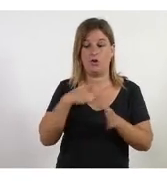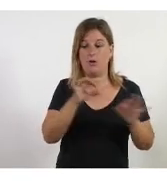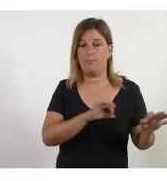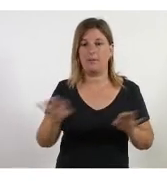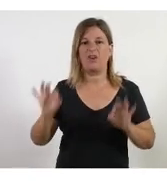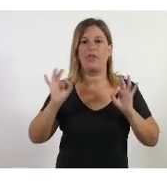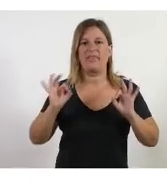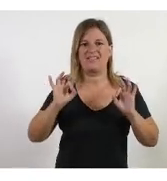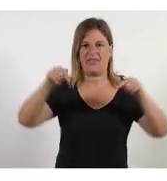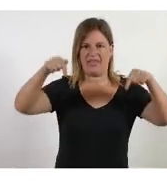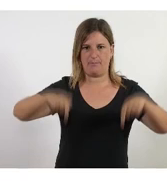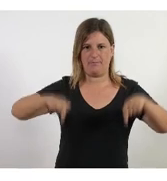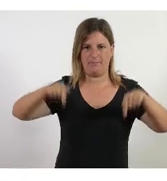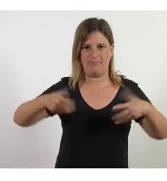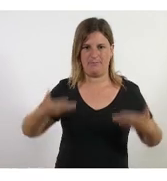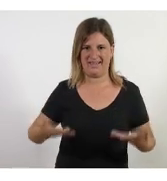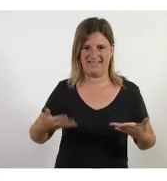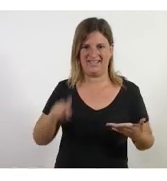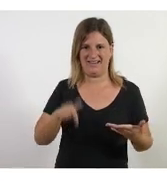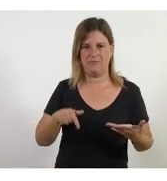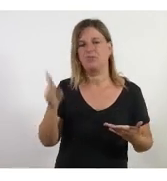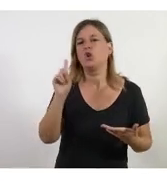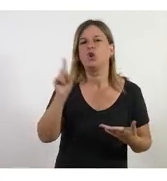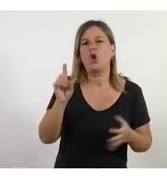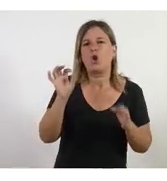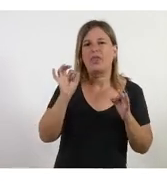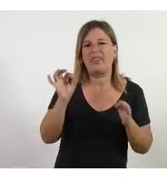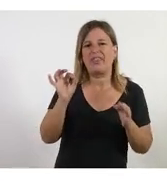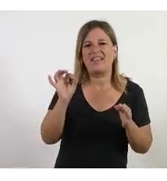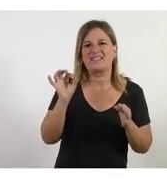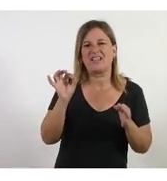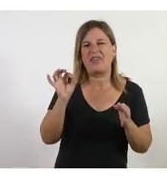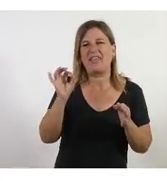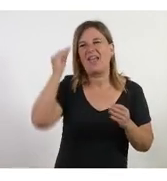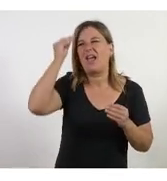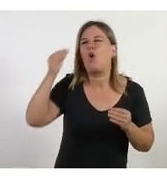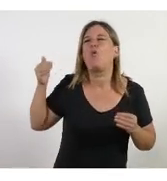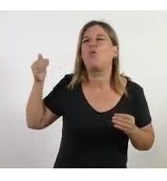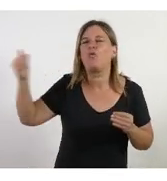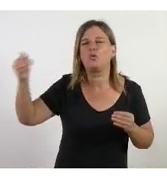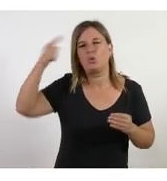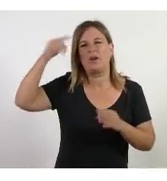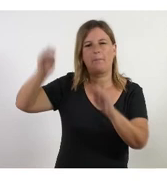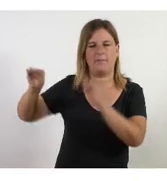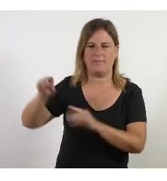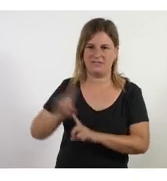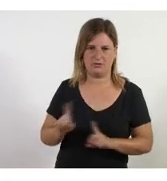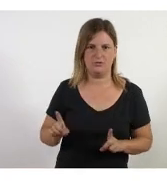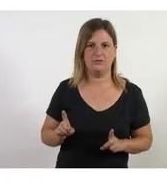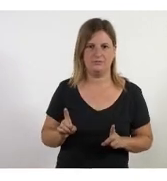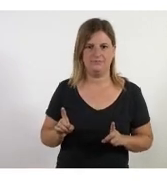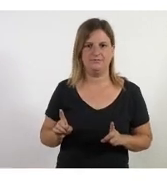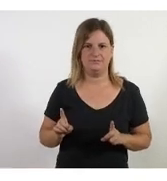no des de la manipulació del futur. Sí? Veiem una mica quina